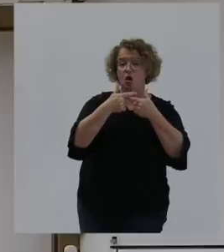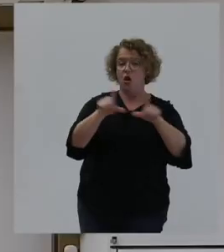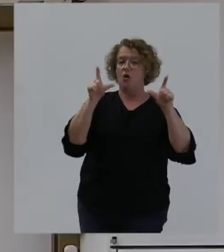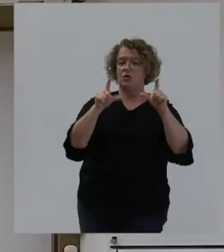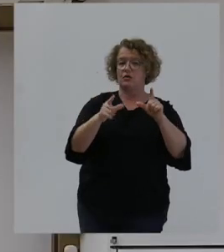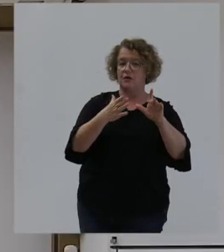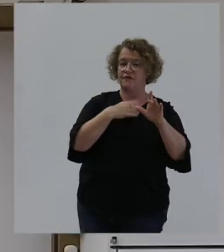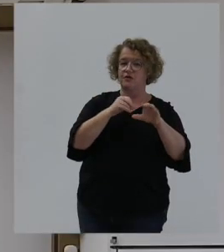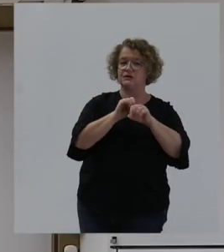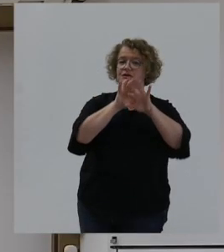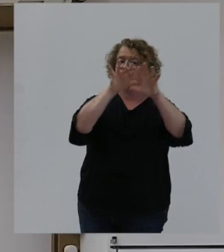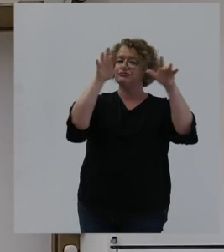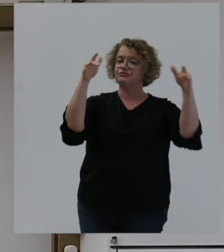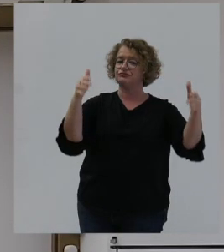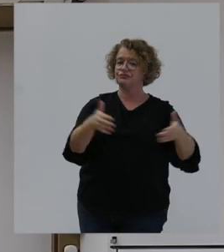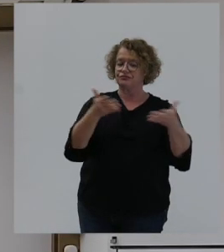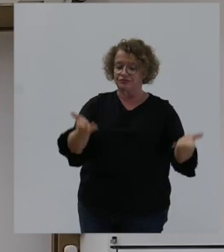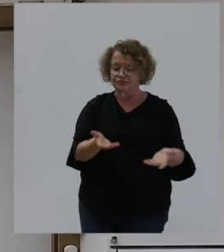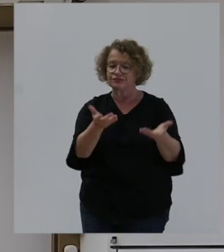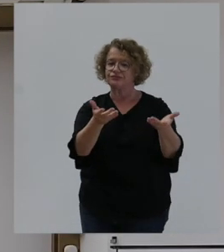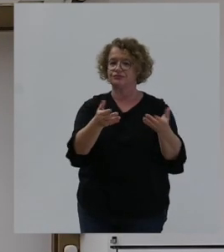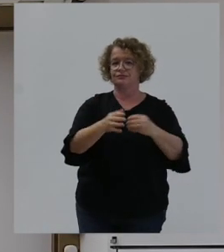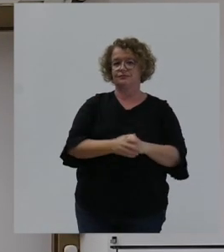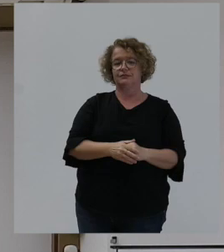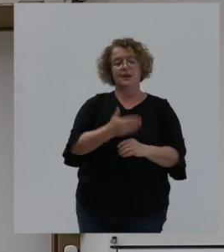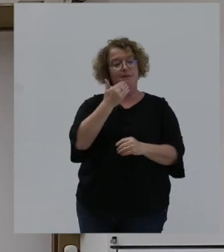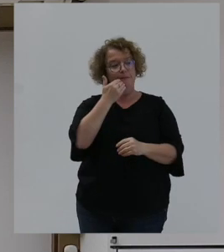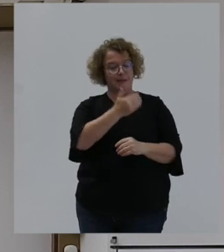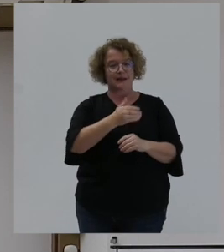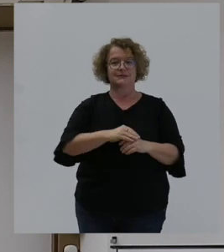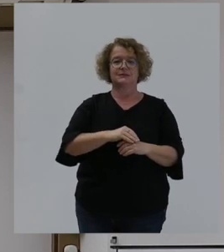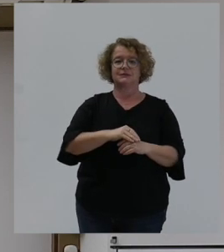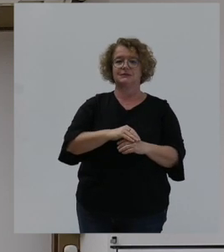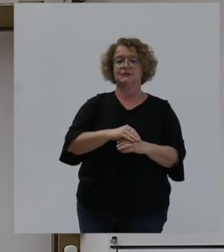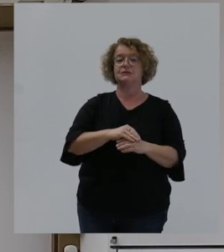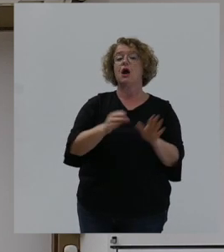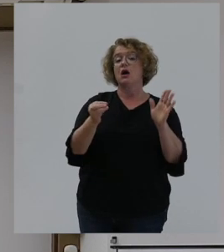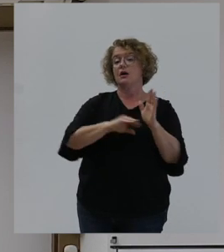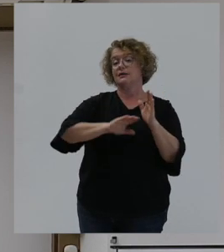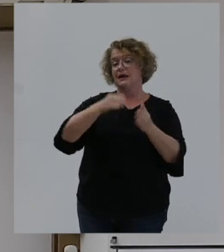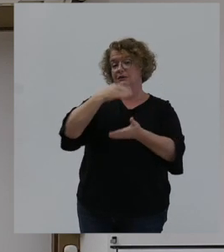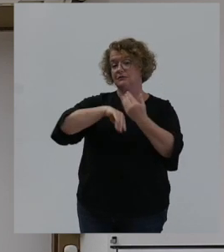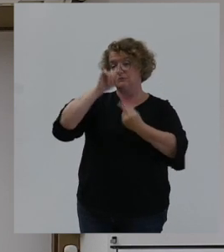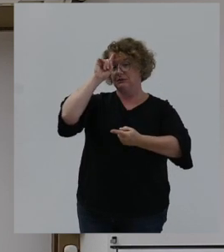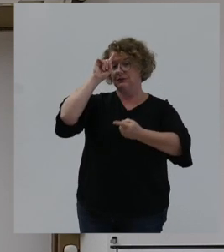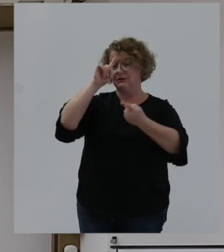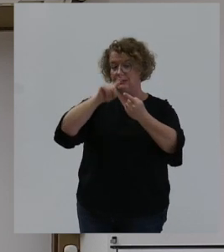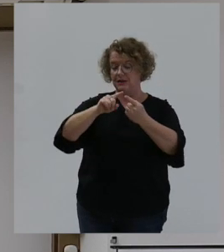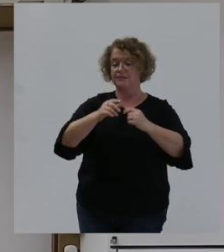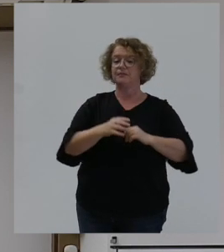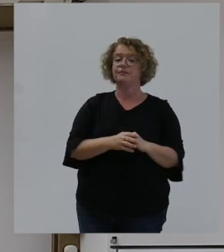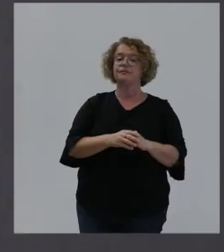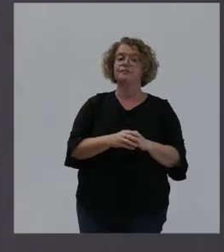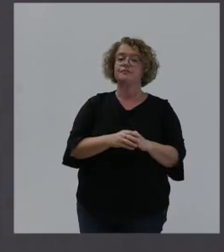Bordeaux-Montaigne doit être plus portée. Merci. Alors, dernière sous-thématique de cette première thématique gouvernance,